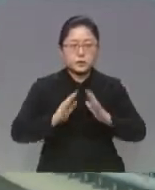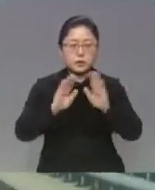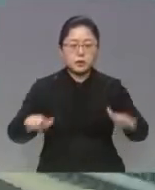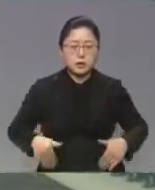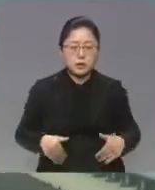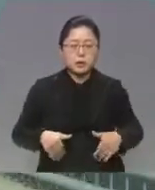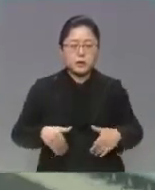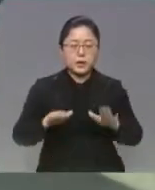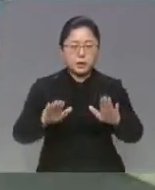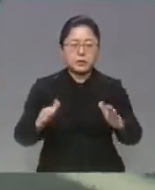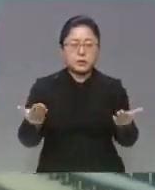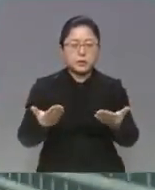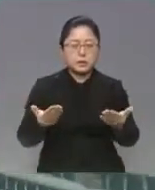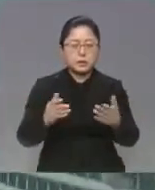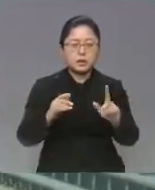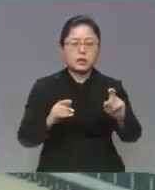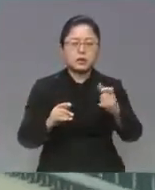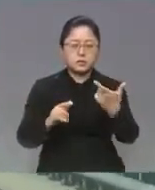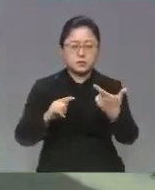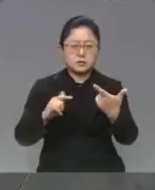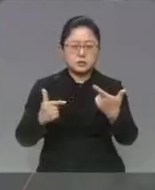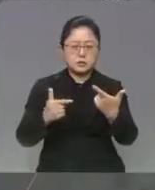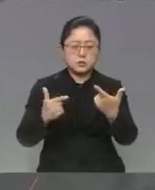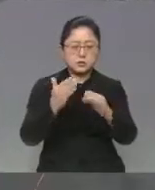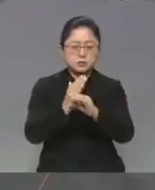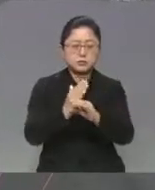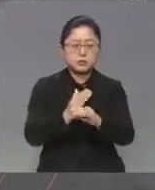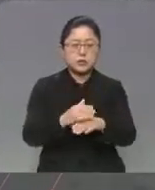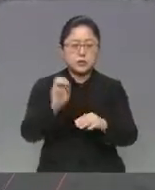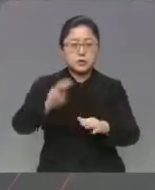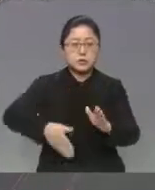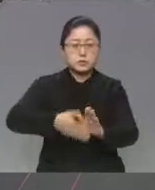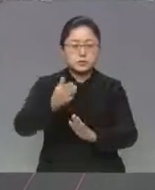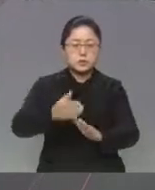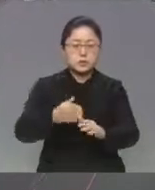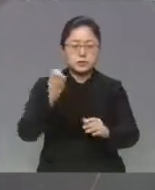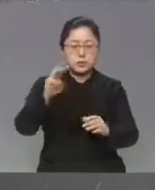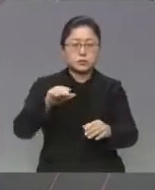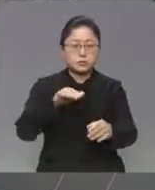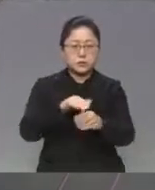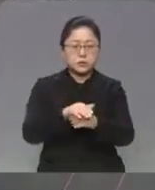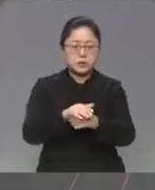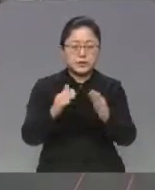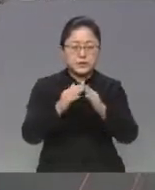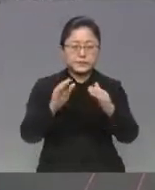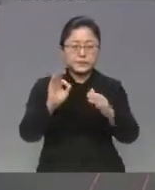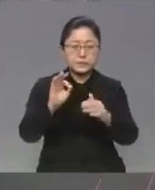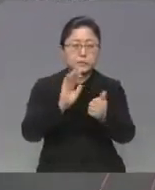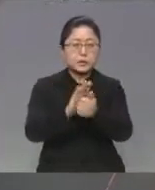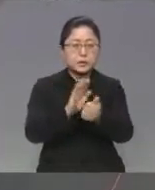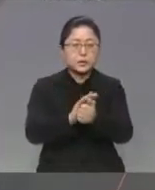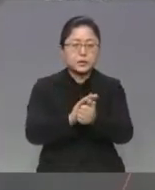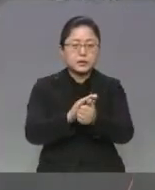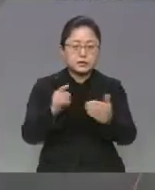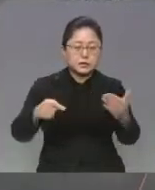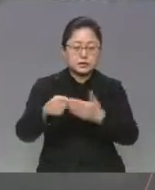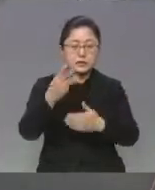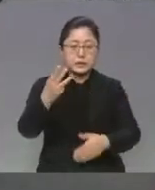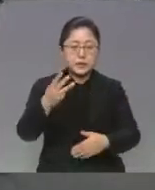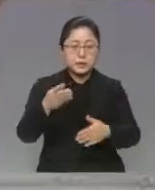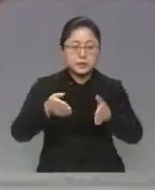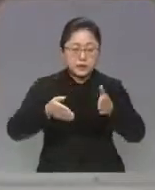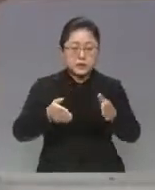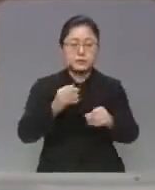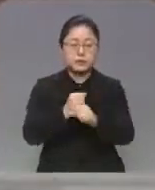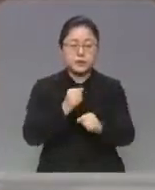현안 사업은 16건에 이릅니다. 광주시도 광주형 일자리 주거비 지원과 첨단 3지구 진입도로 개설